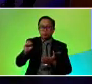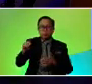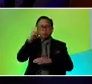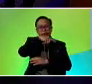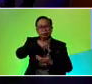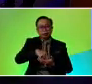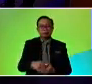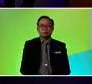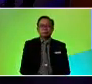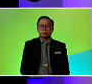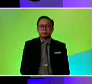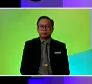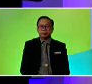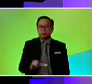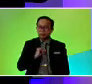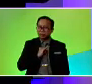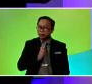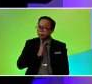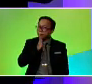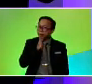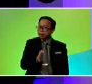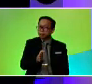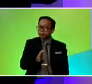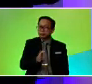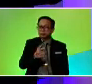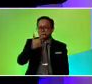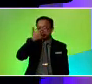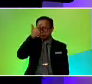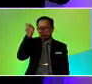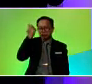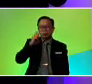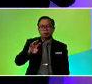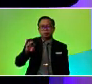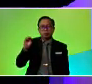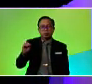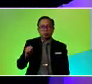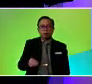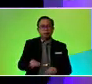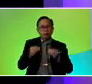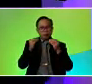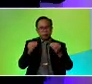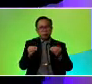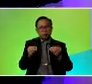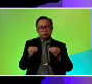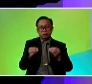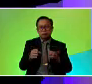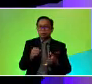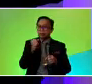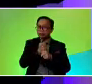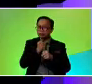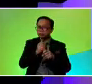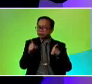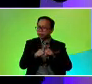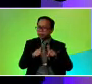Hari ini saya sangat berbangga sebab anak murid saya semua memberi kerjasama respon dan